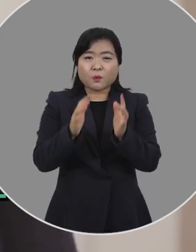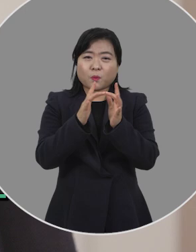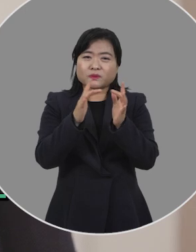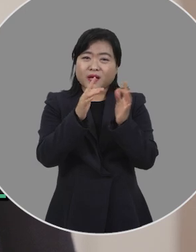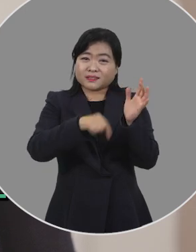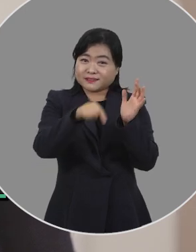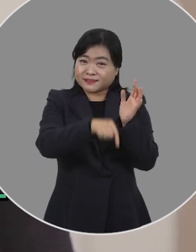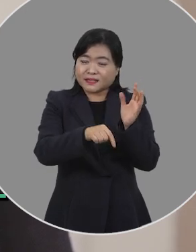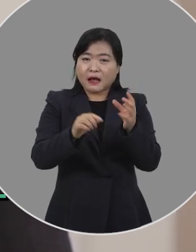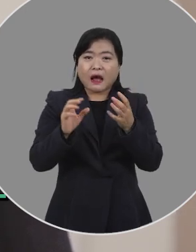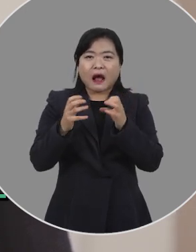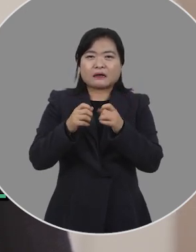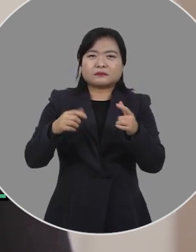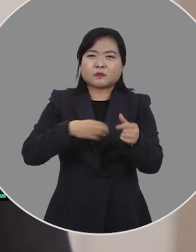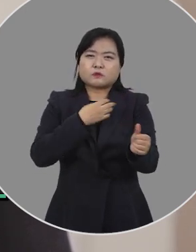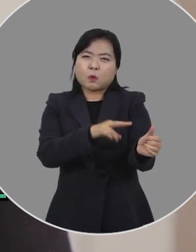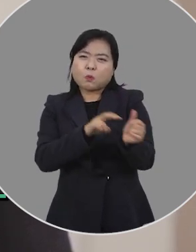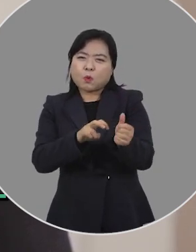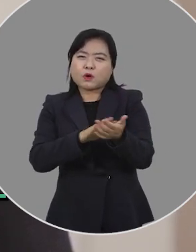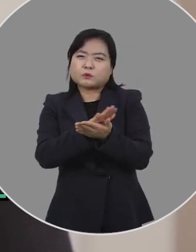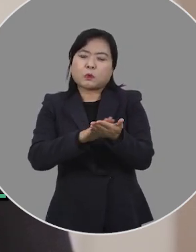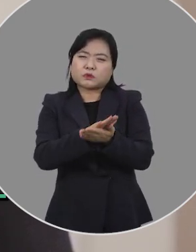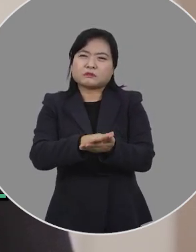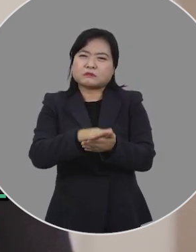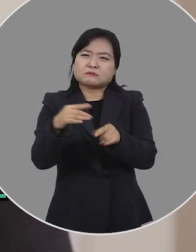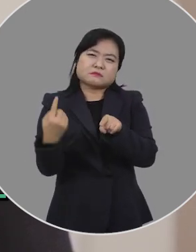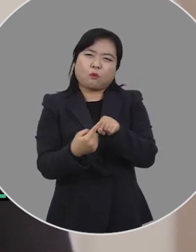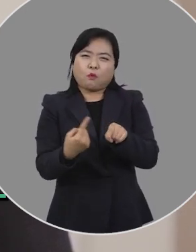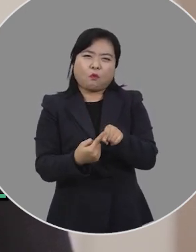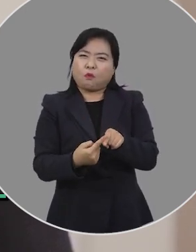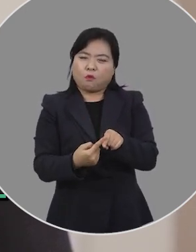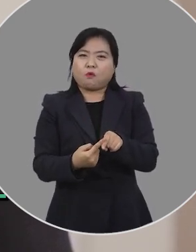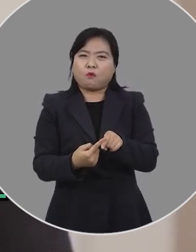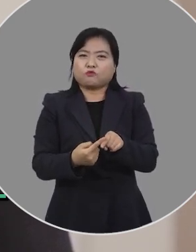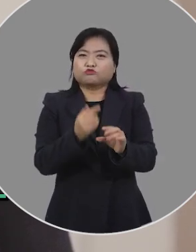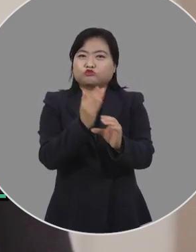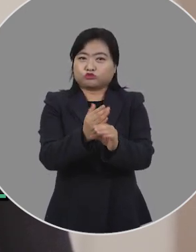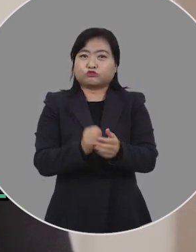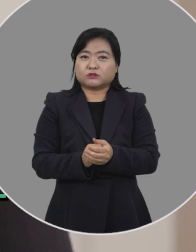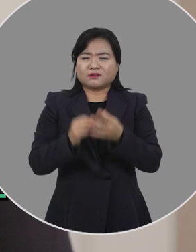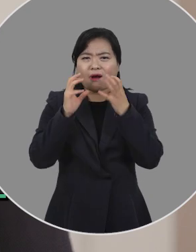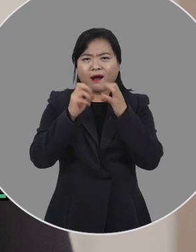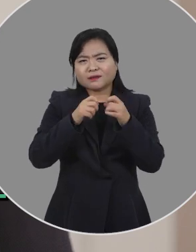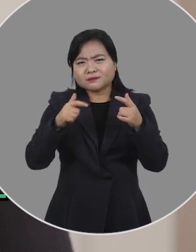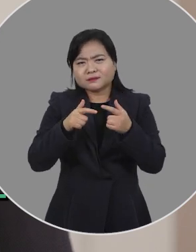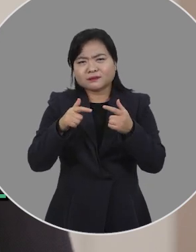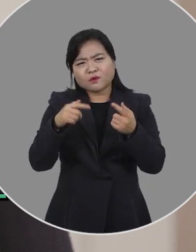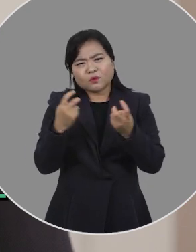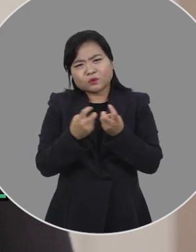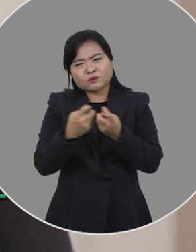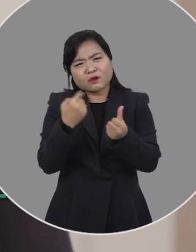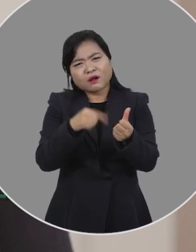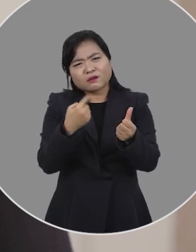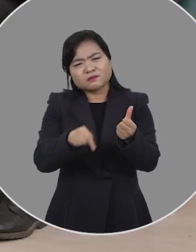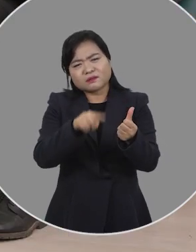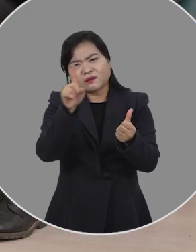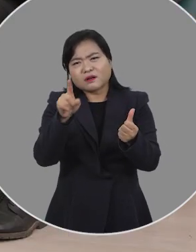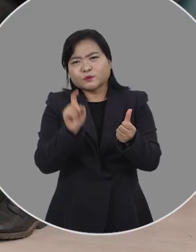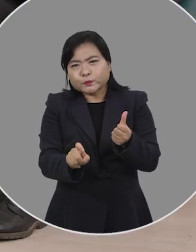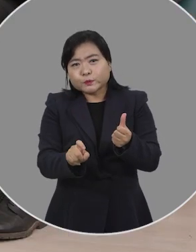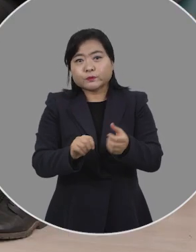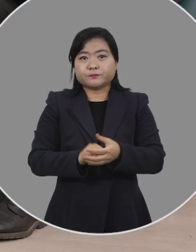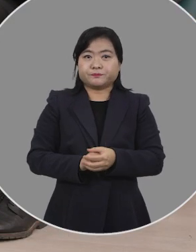온라인 공간이 아이들에게는 혐오의 놀이터가 지금 되어 있는데요. 이 아이들에게 무엇을 어떻게 가르쳐야 할까요?